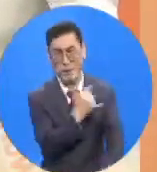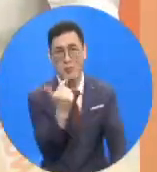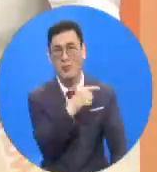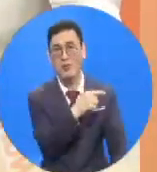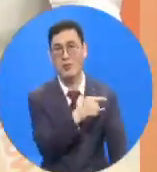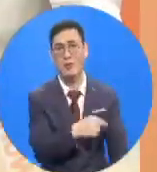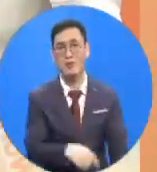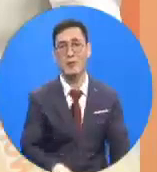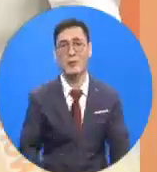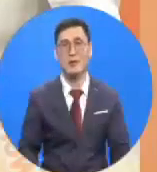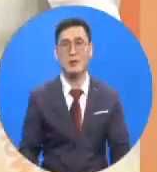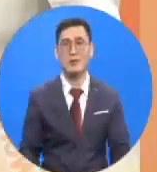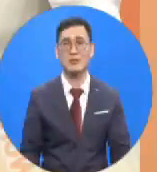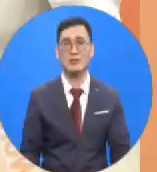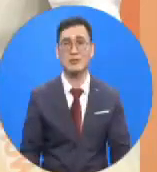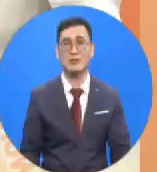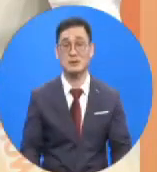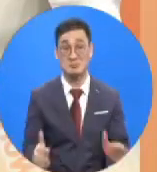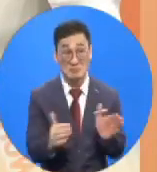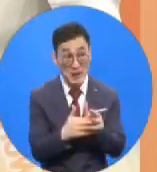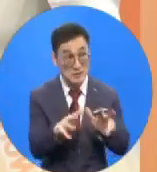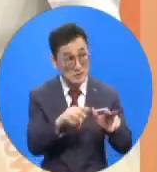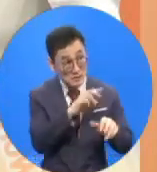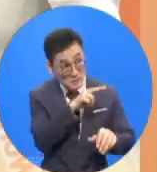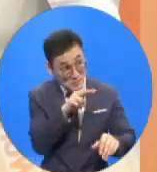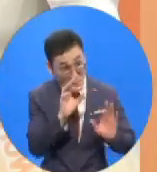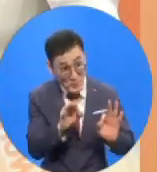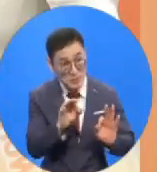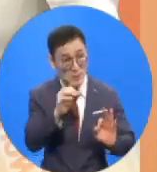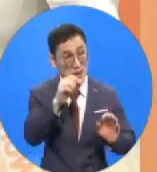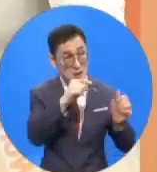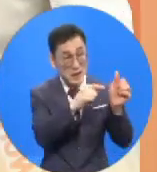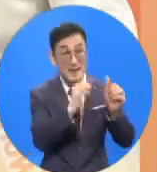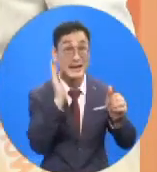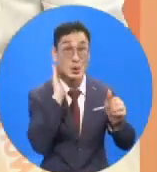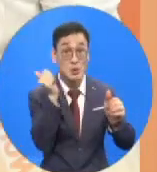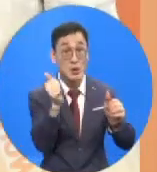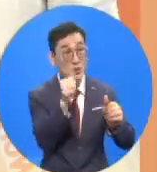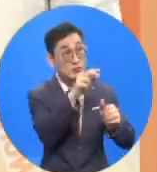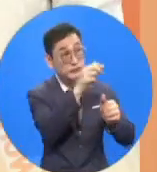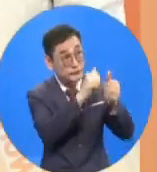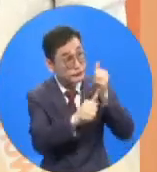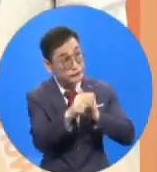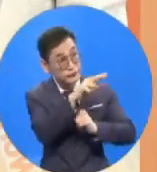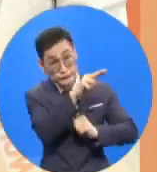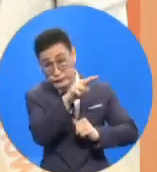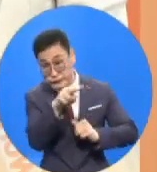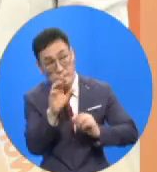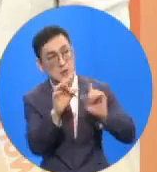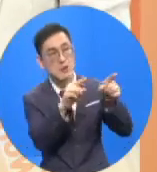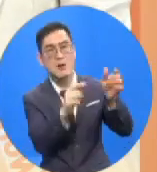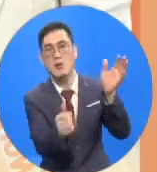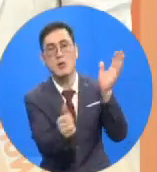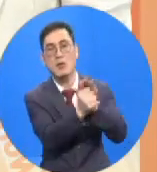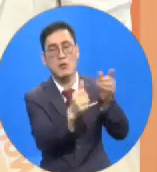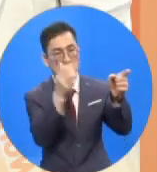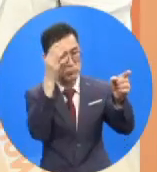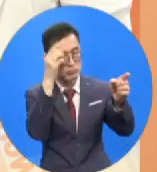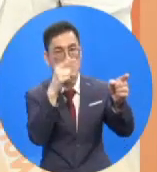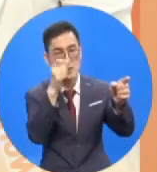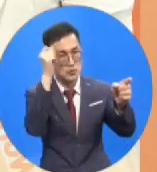20100 공룡 중에서 제가 볼때는 것 상당히 종교 버린 대통령 중에 한 거 아닌가 그런 생각을 하는데 좀 이렇게